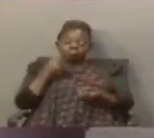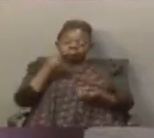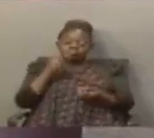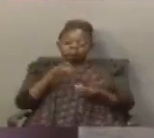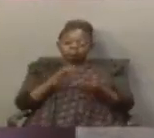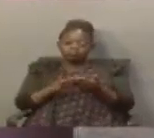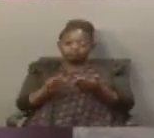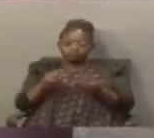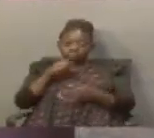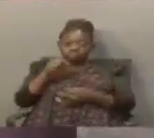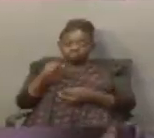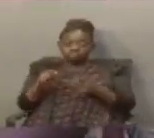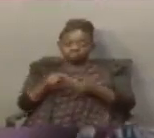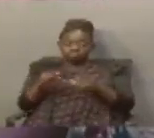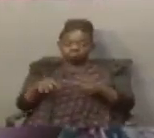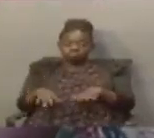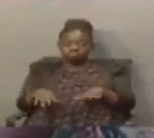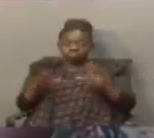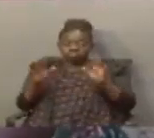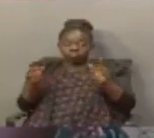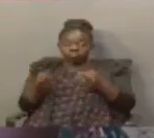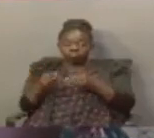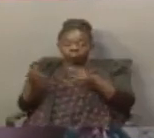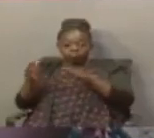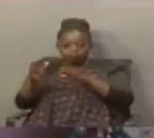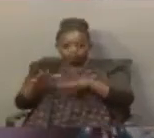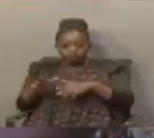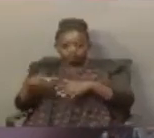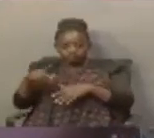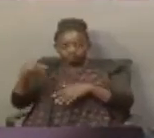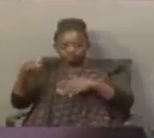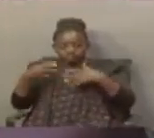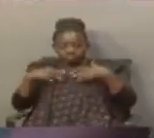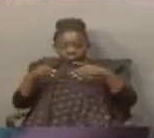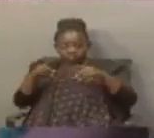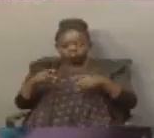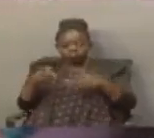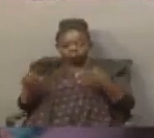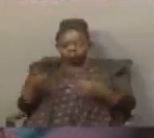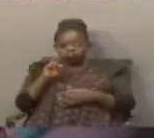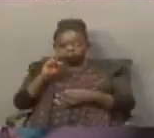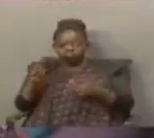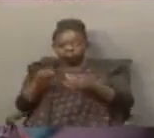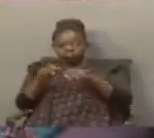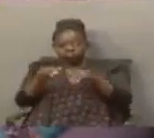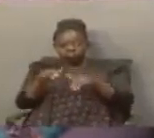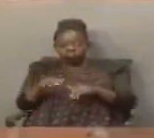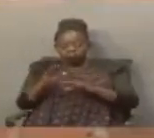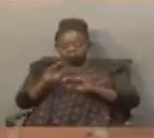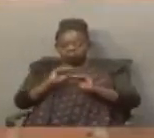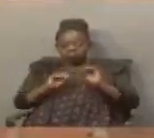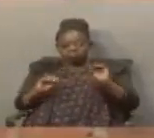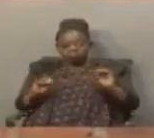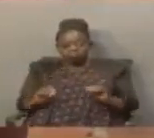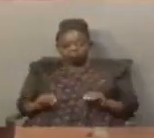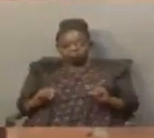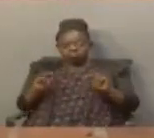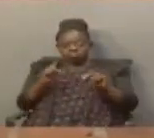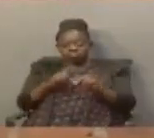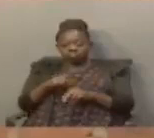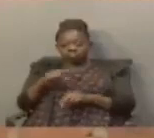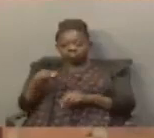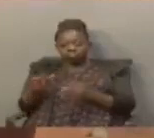kuba yamuzaala okukadda era ne bwali baafudde tebatwalanga omulambo gwe gyalinga n'okumuziika tali muziika. Sina obudde